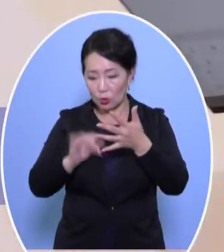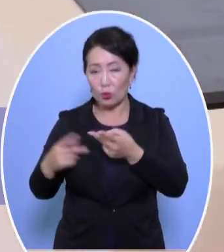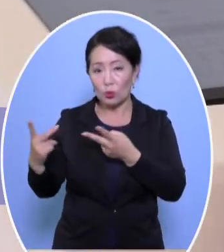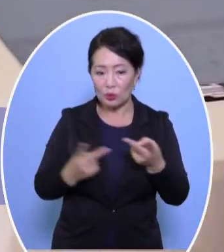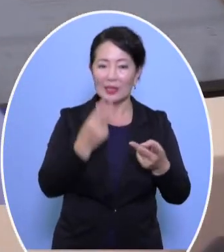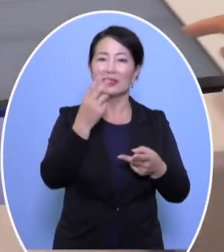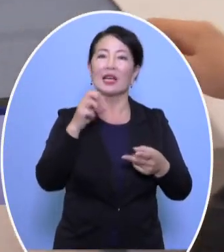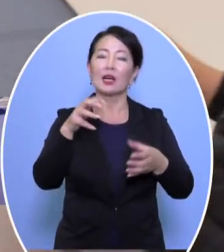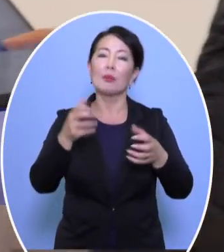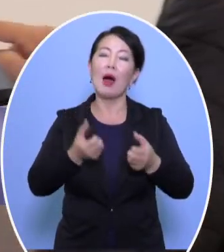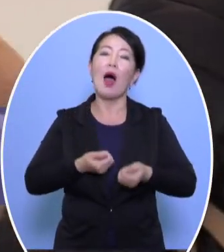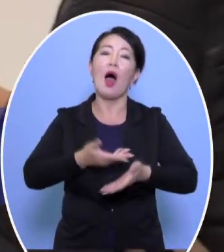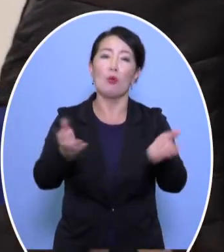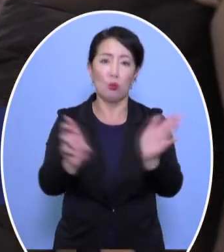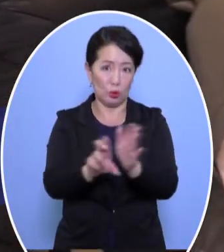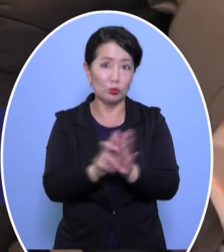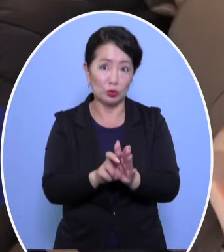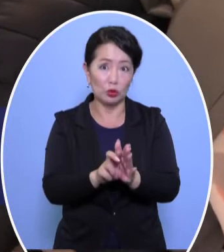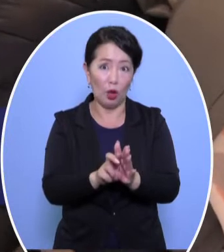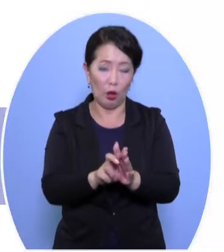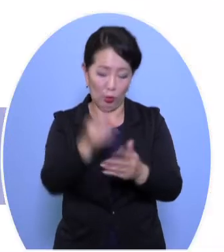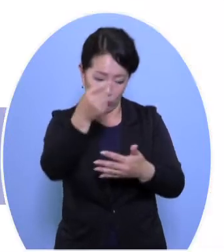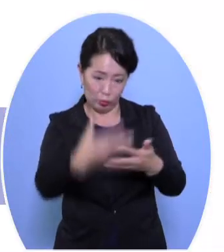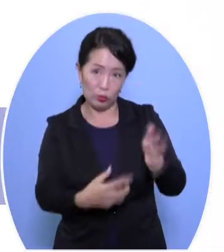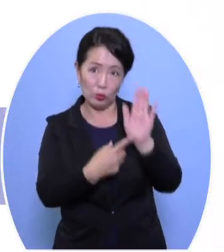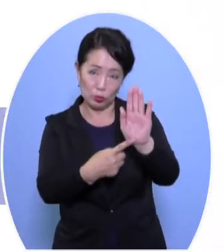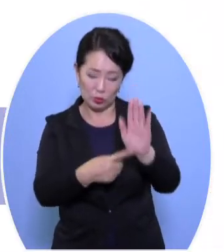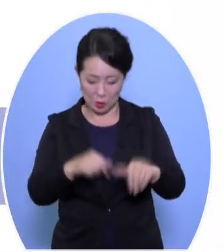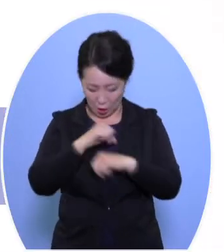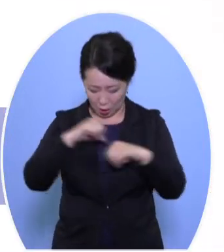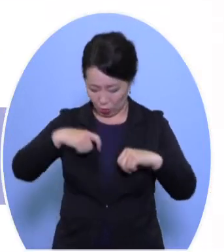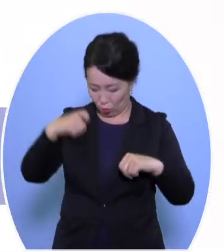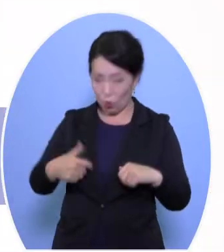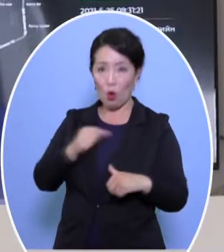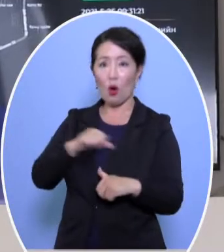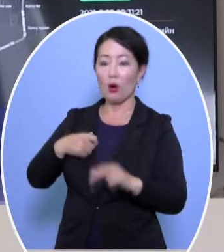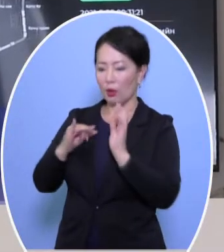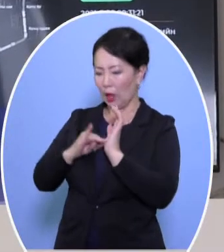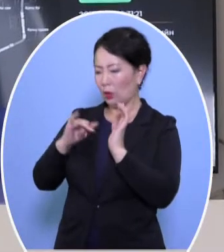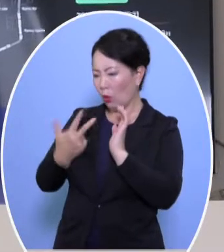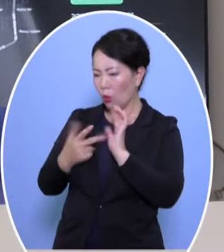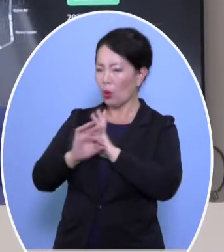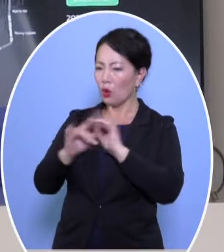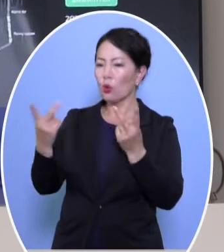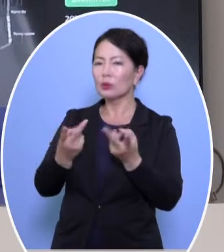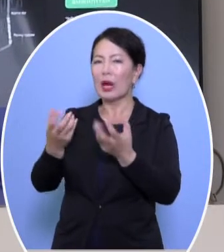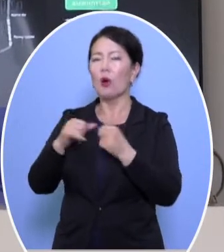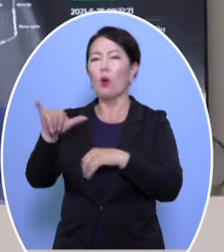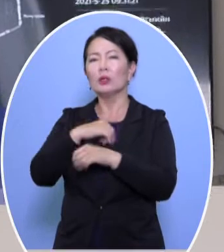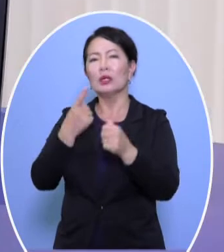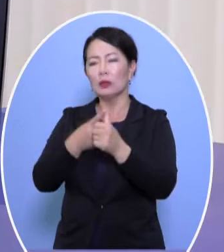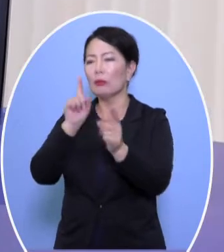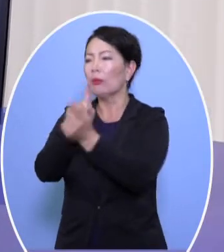цахим системээс авах боломжтой гэдэг бид нар шахсалтар гаргаж үзүүлж байна. Тэгэхээр өөрөөр хэлбэл иргэн 73 төрлийн үйлчлэгийг авахын тулд хэсэг